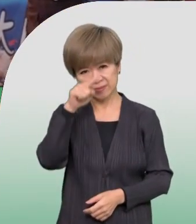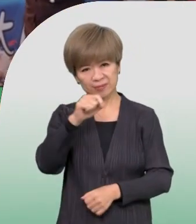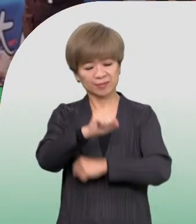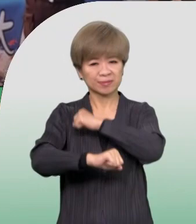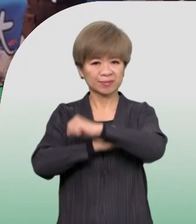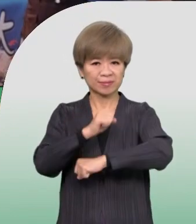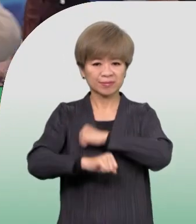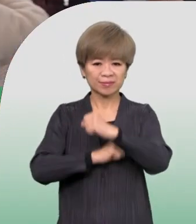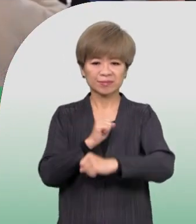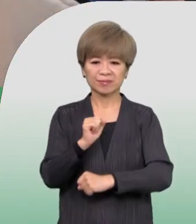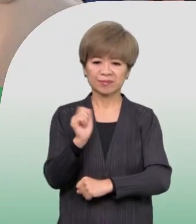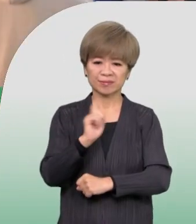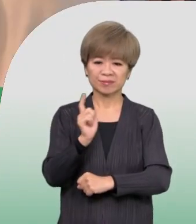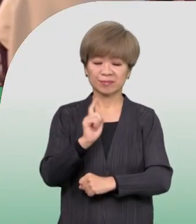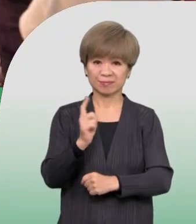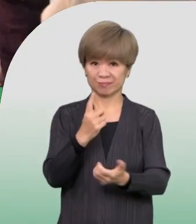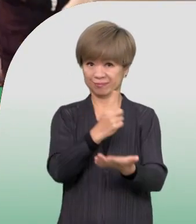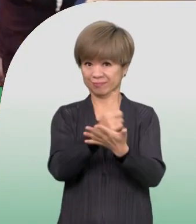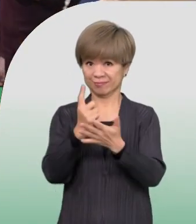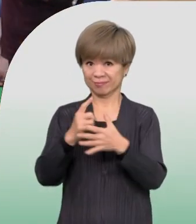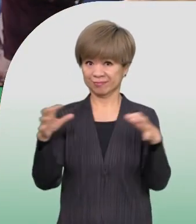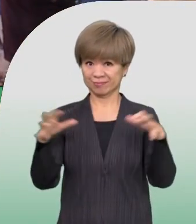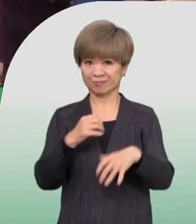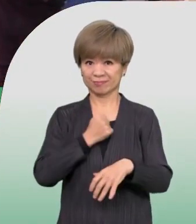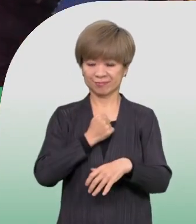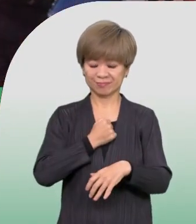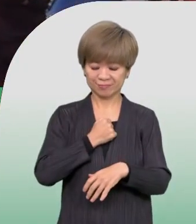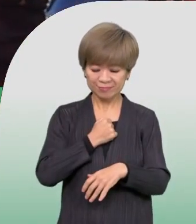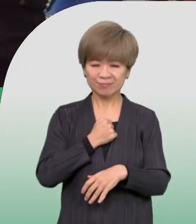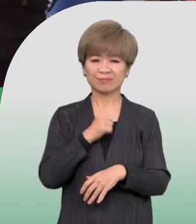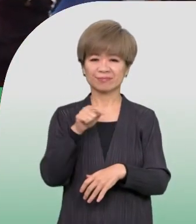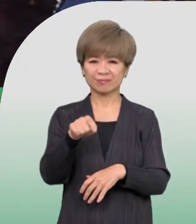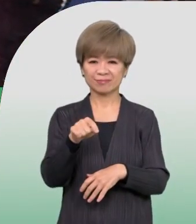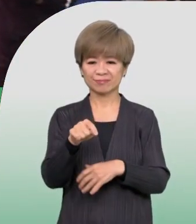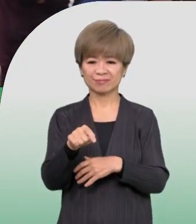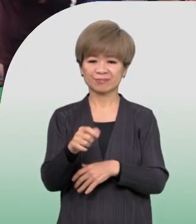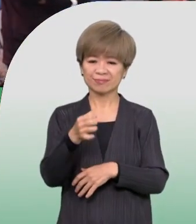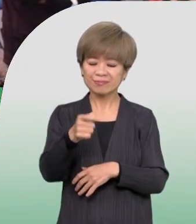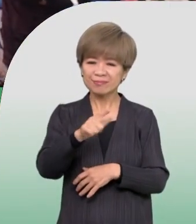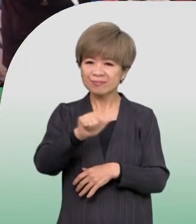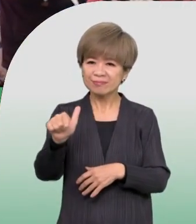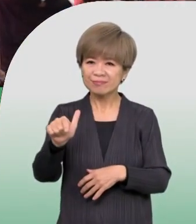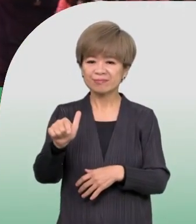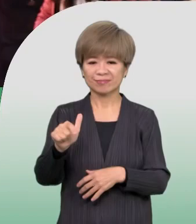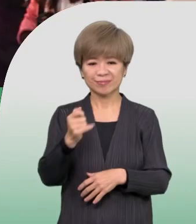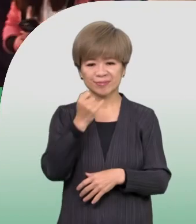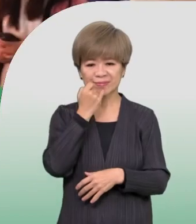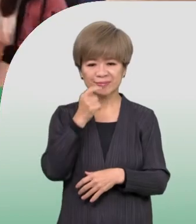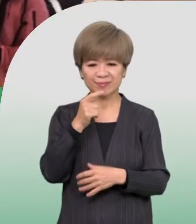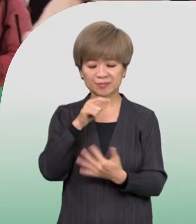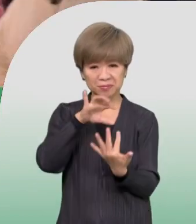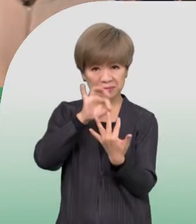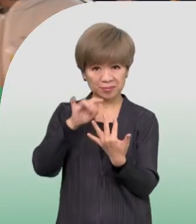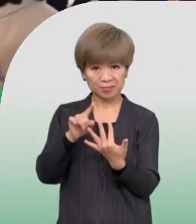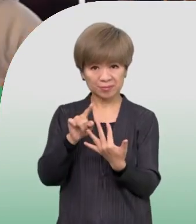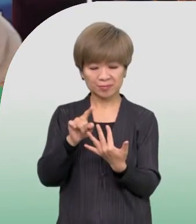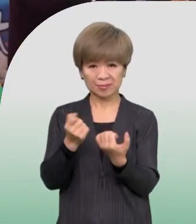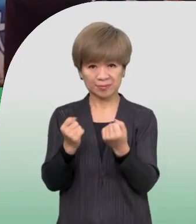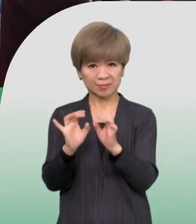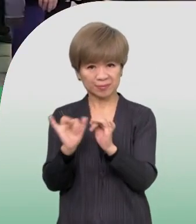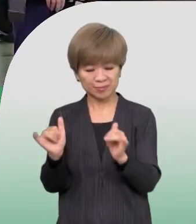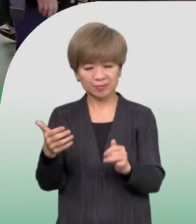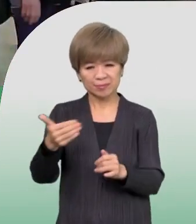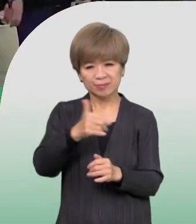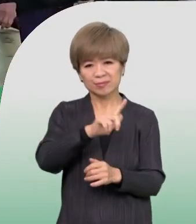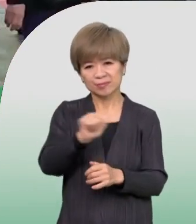希望吼，啊，阮个发通本台这样来了解吼，诶，你吼来卖东西也是最好，尽量诶卖菜市个五产